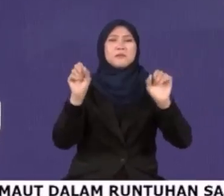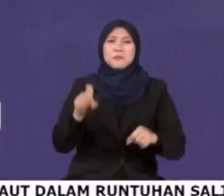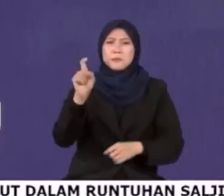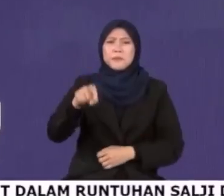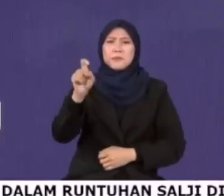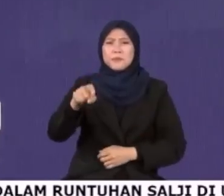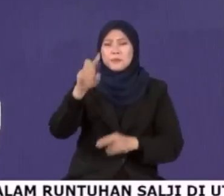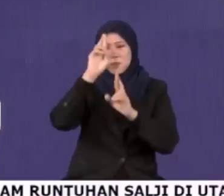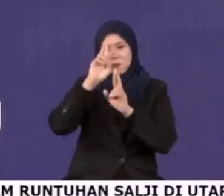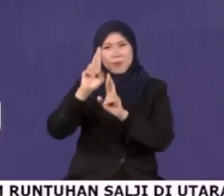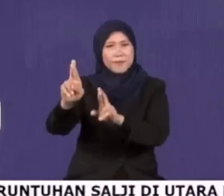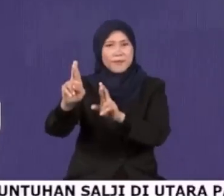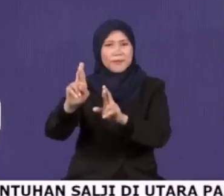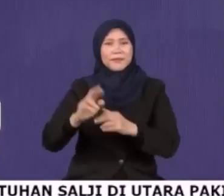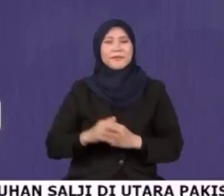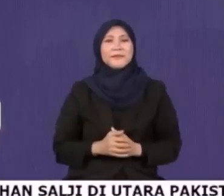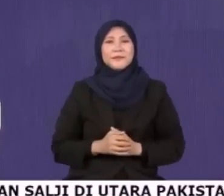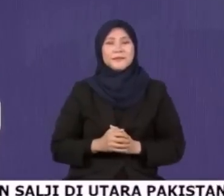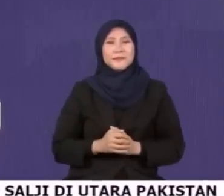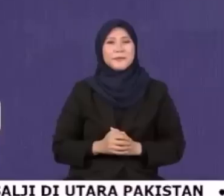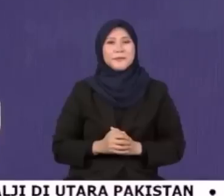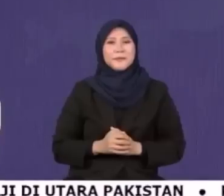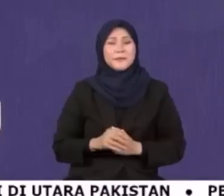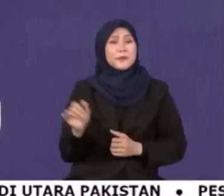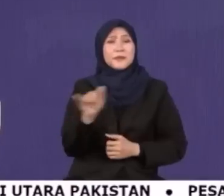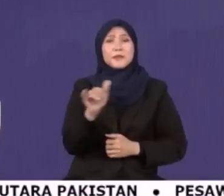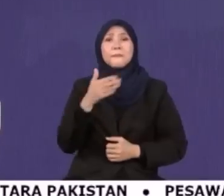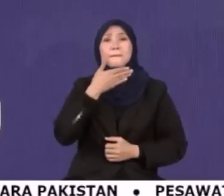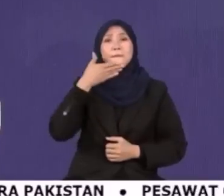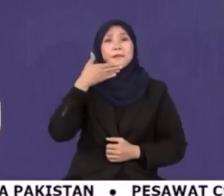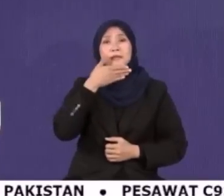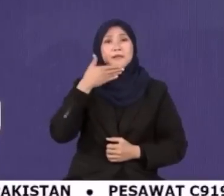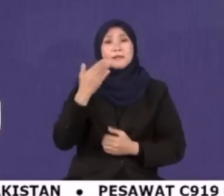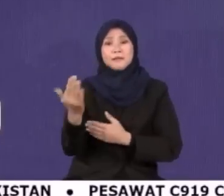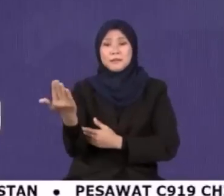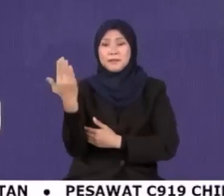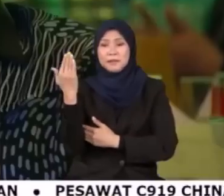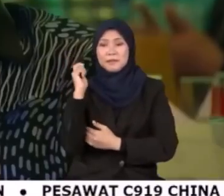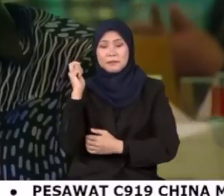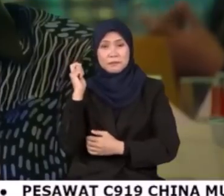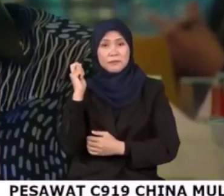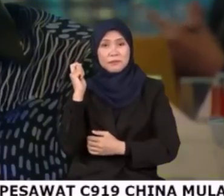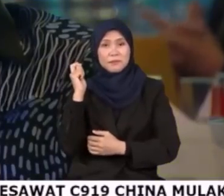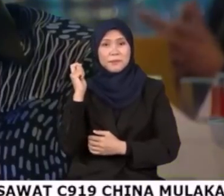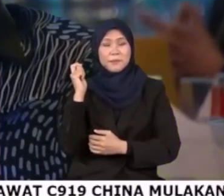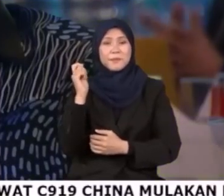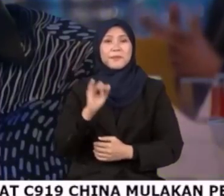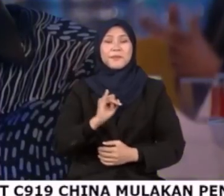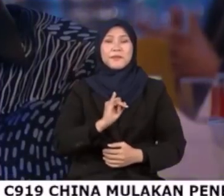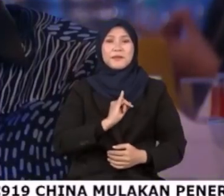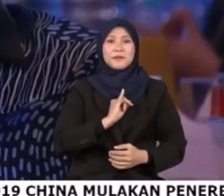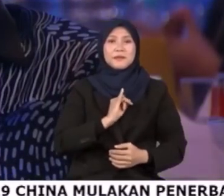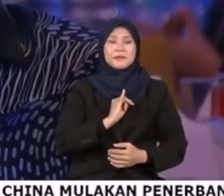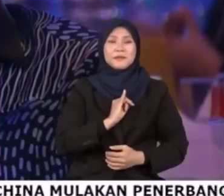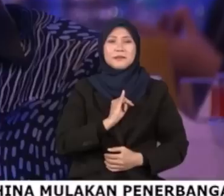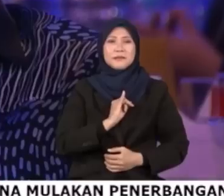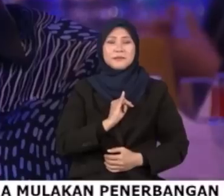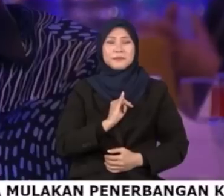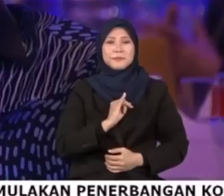bisaan kita seperti juga Kepada beliau pagi tadi dan saya